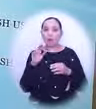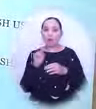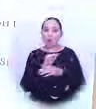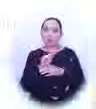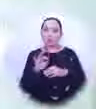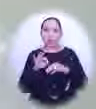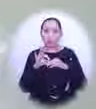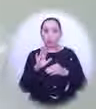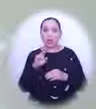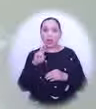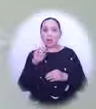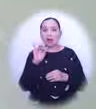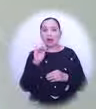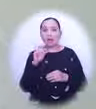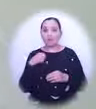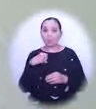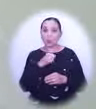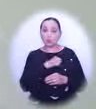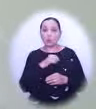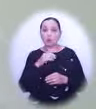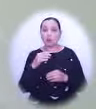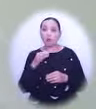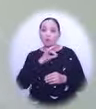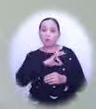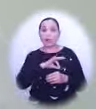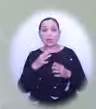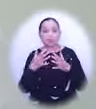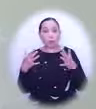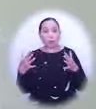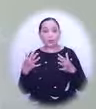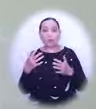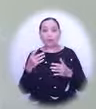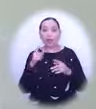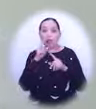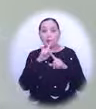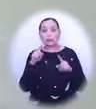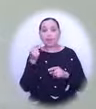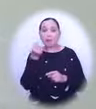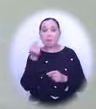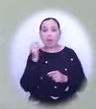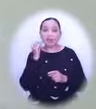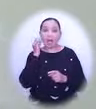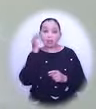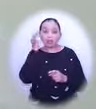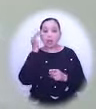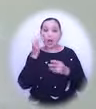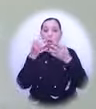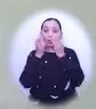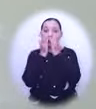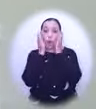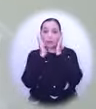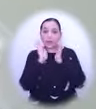o'tkazish. Parafin o'zi yuzga juda ham foydasi katta. Ayniqsa mayda ajinlarni